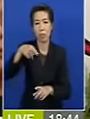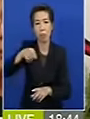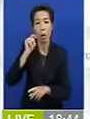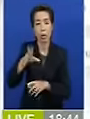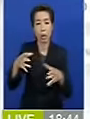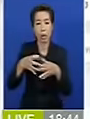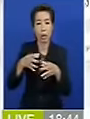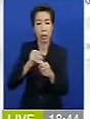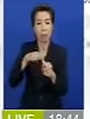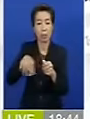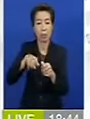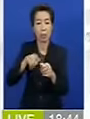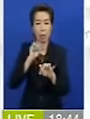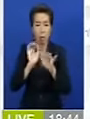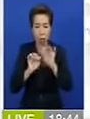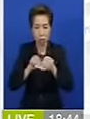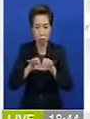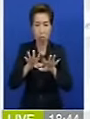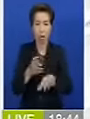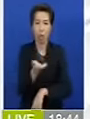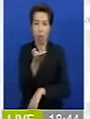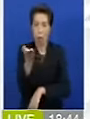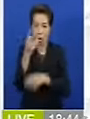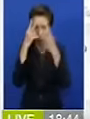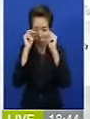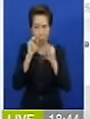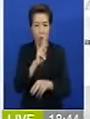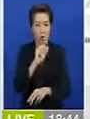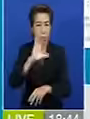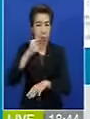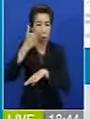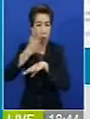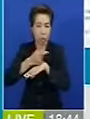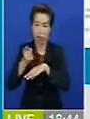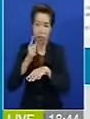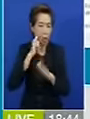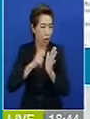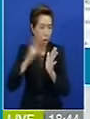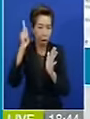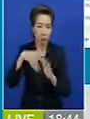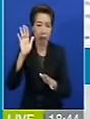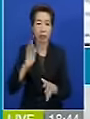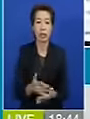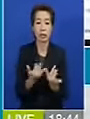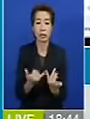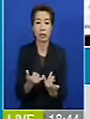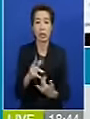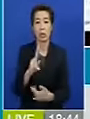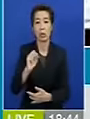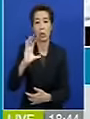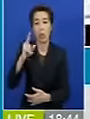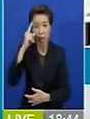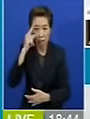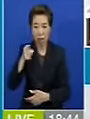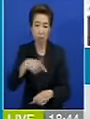โพสต์ข้อความผ่าน Facebookเรียกร้องให้ทั้งนายกและหัวหน้าคสชลาออกจากตำแหน่งซึ่งคสชคาด